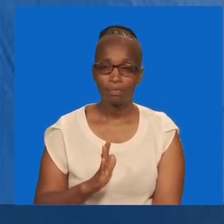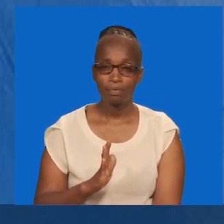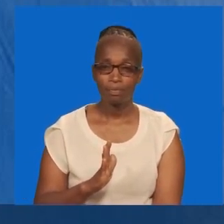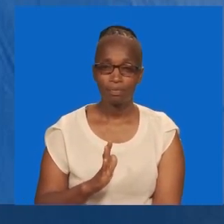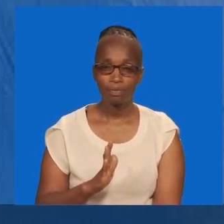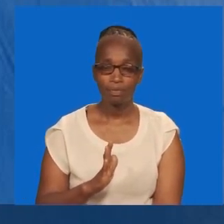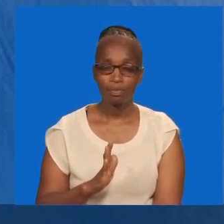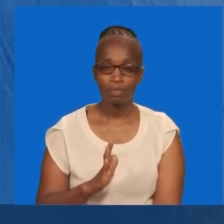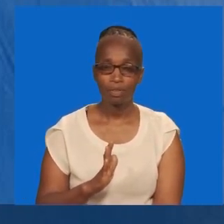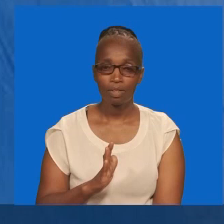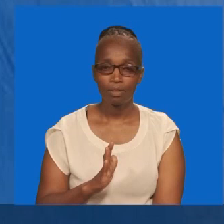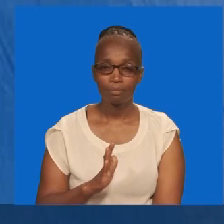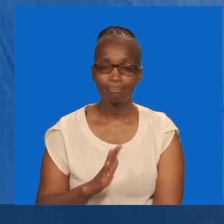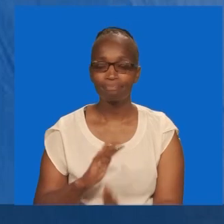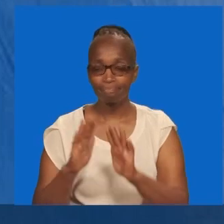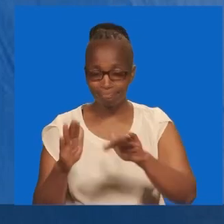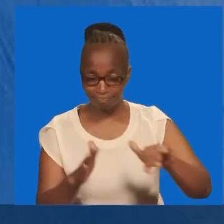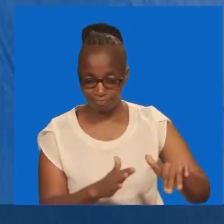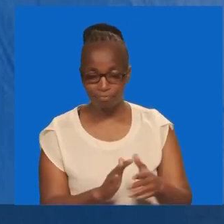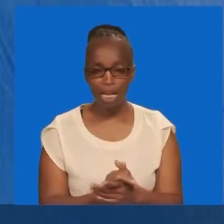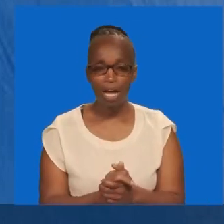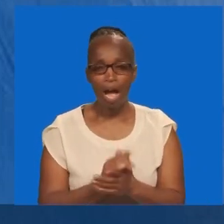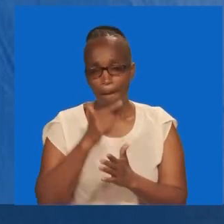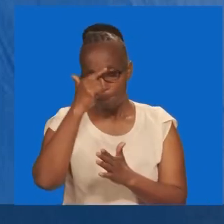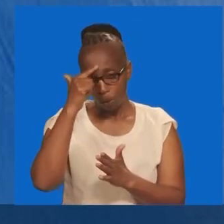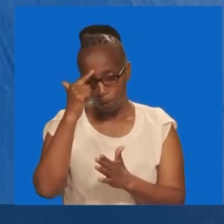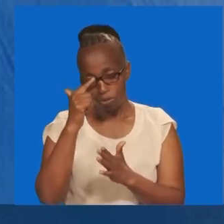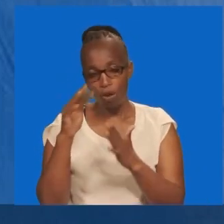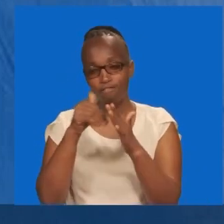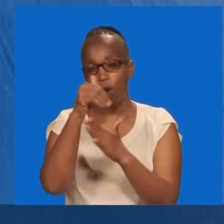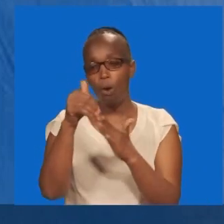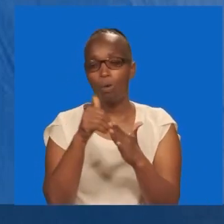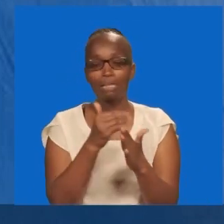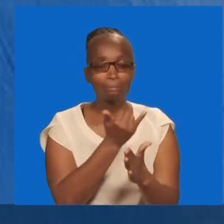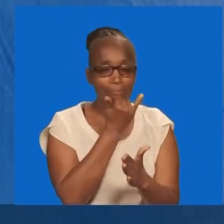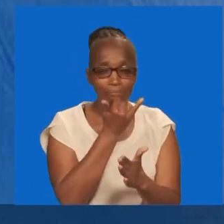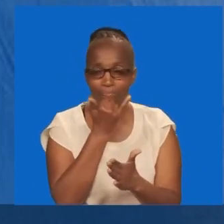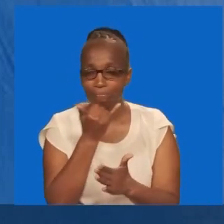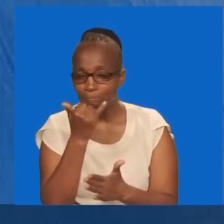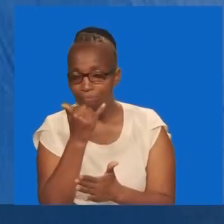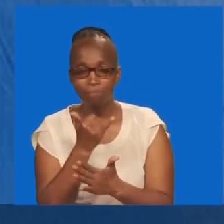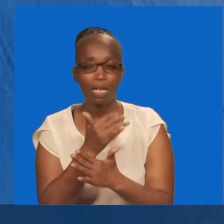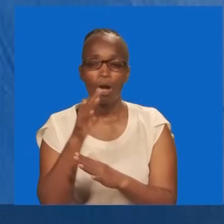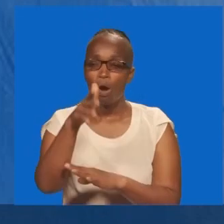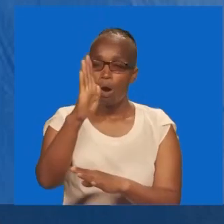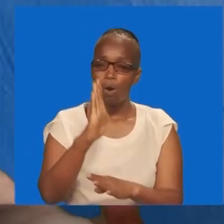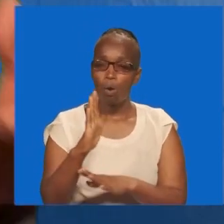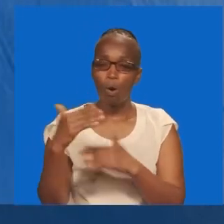alizaliwa. Na tunaona ya kwamba kwa ajili ya haya makosa na huo upendo wa